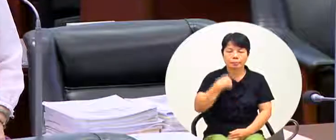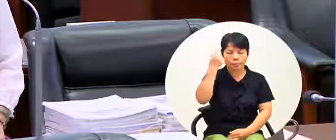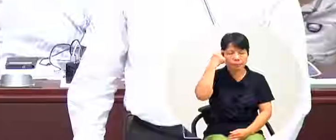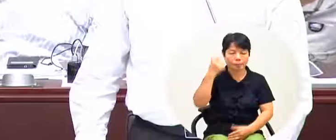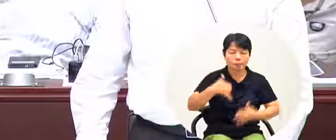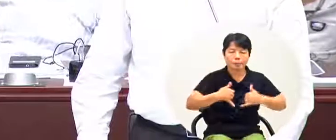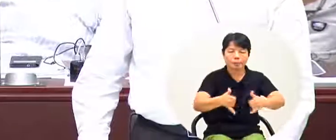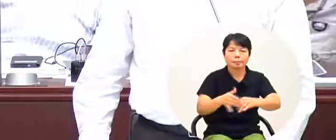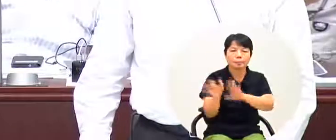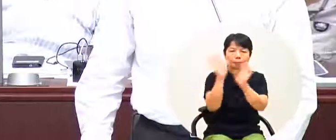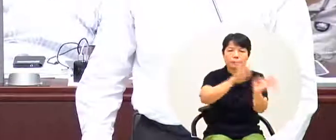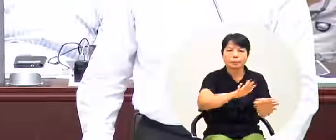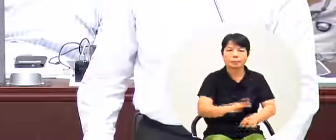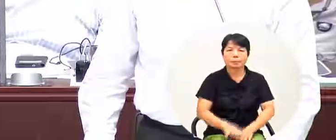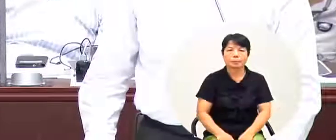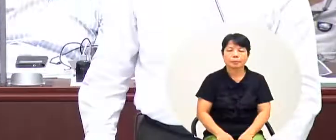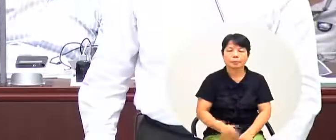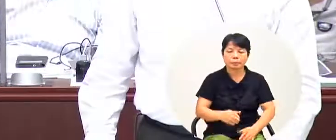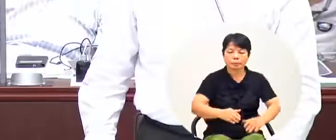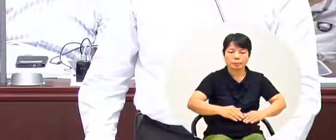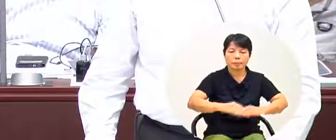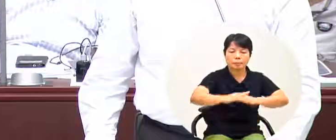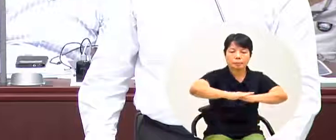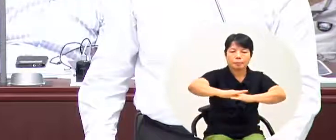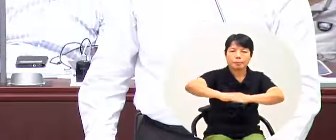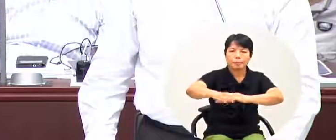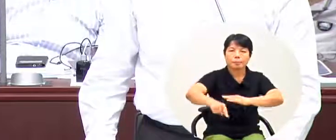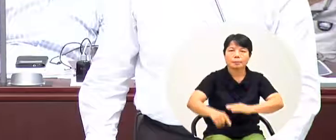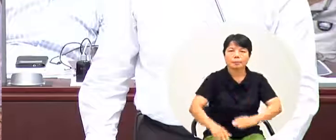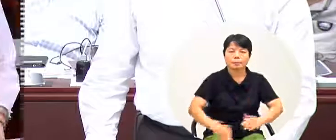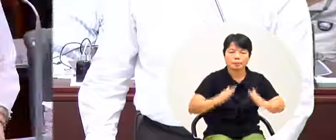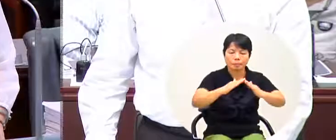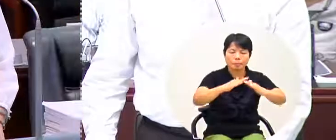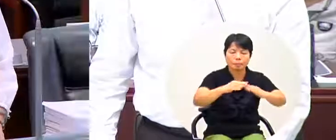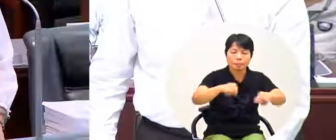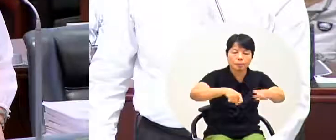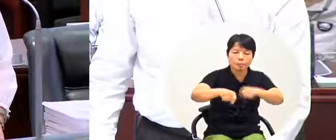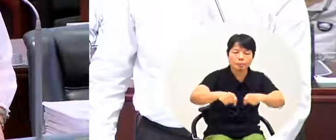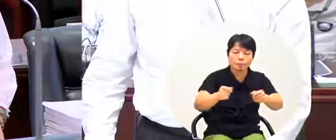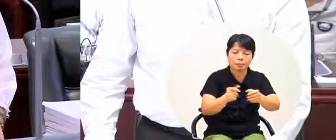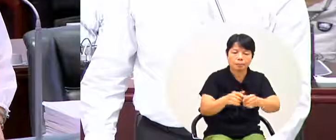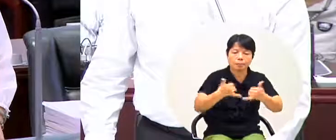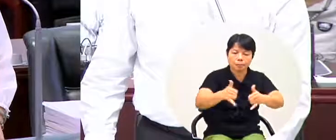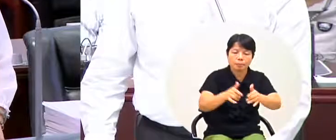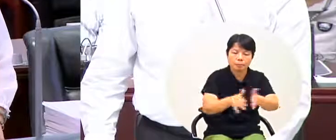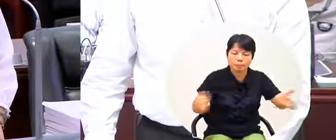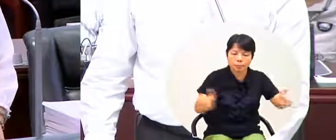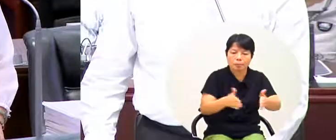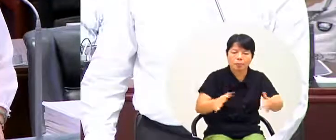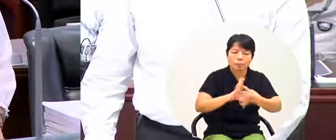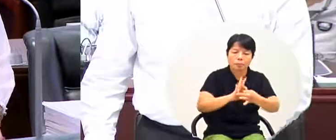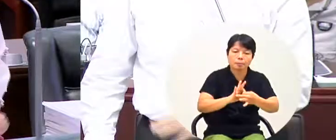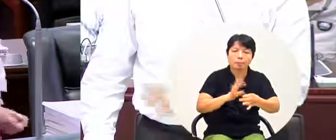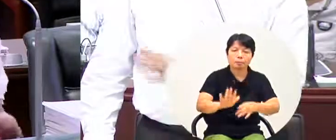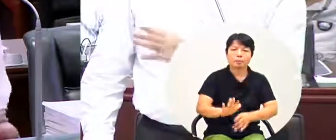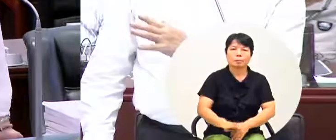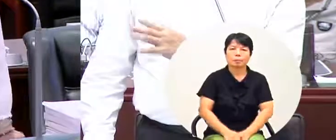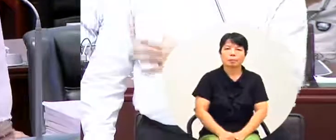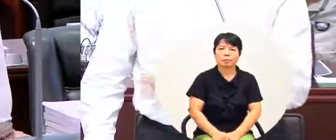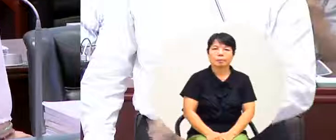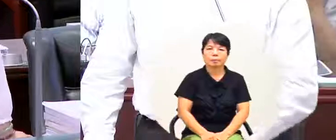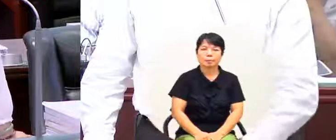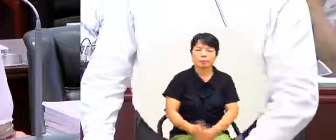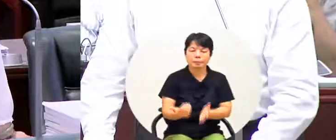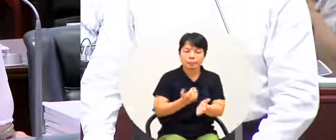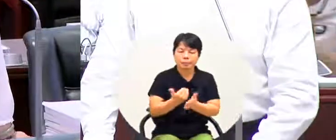设，跟都市计划道路的宽度是有关系的。啊，所以刚刚所